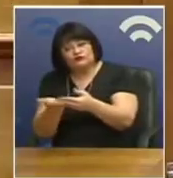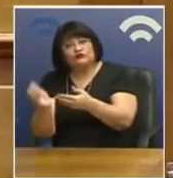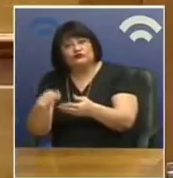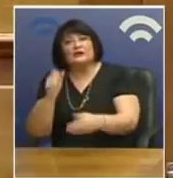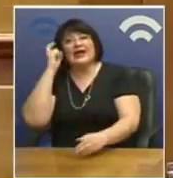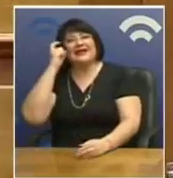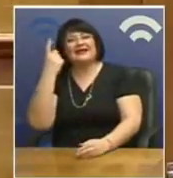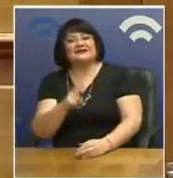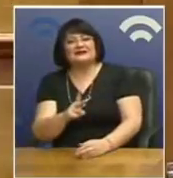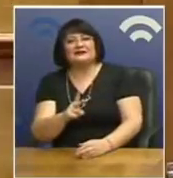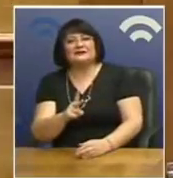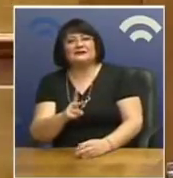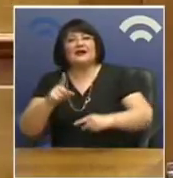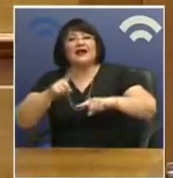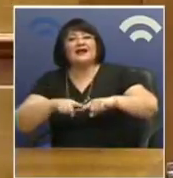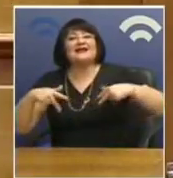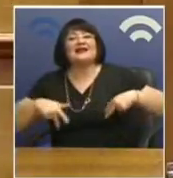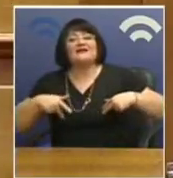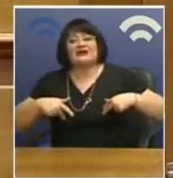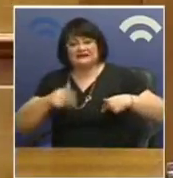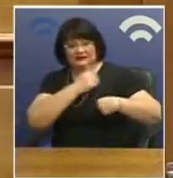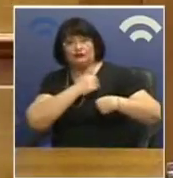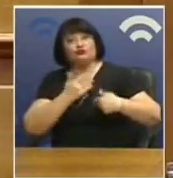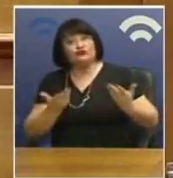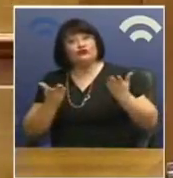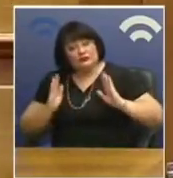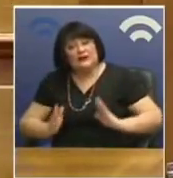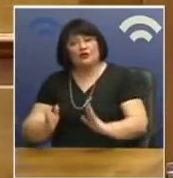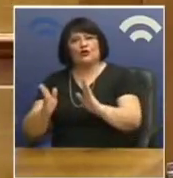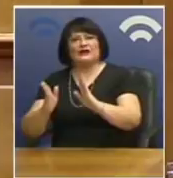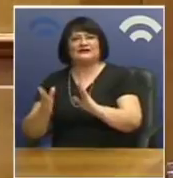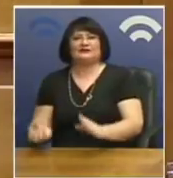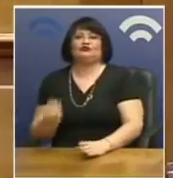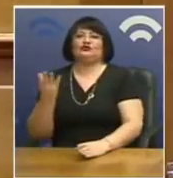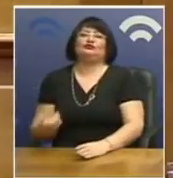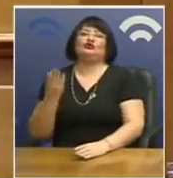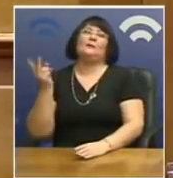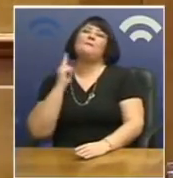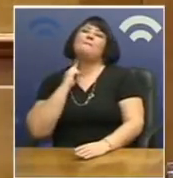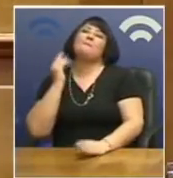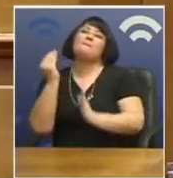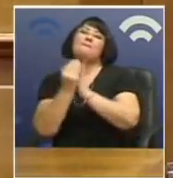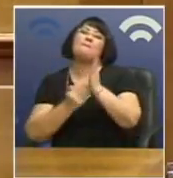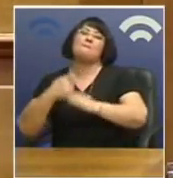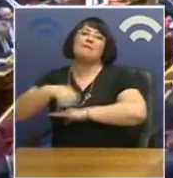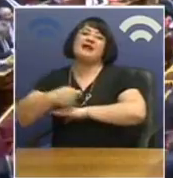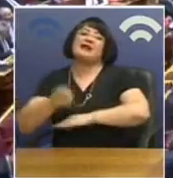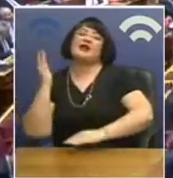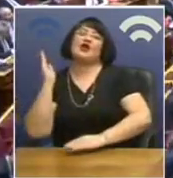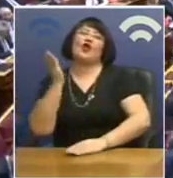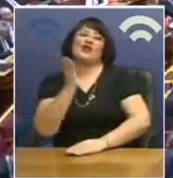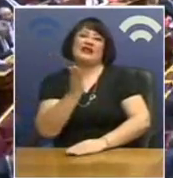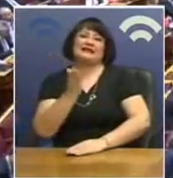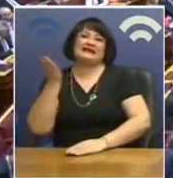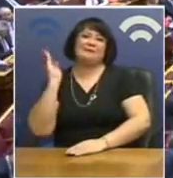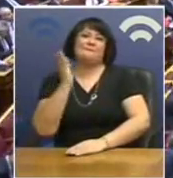της την ελληνική κυβέρνηση να προχωρήσει στον εξυγχρονισμό των ποινικών κωδίκων και στον εξυγχρονισμό των ποινών. Θέλω